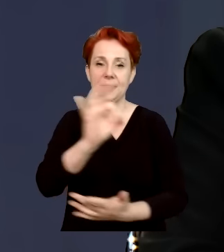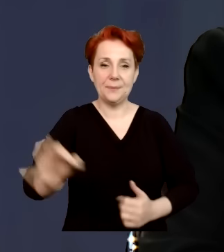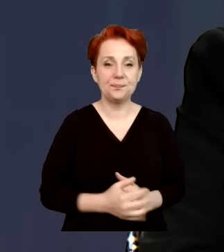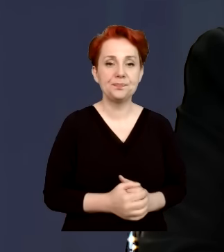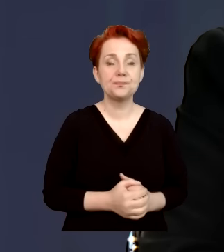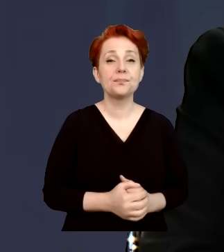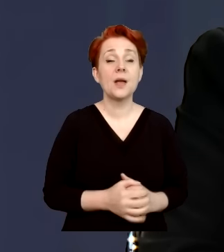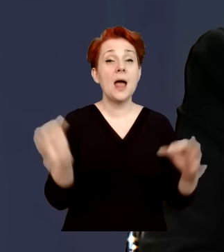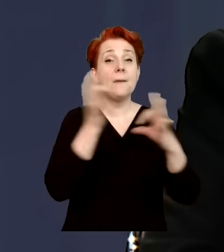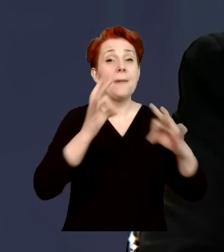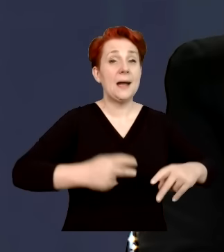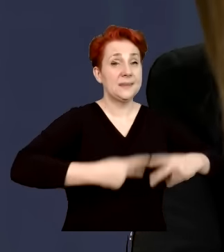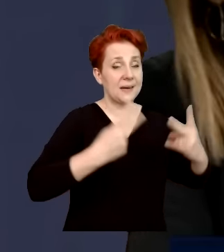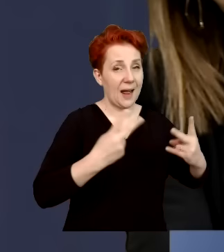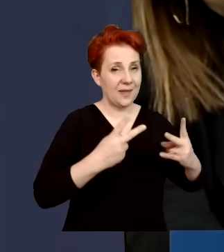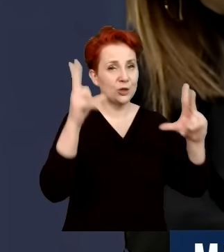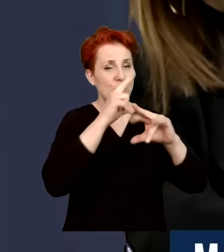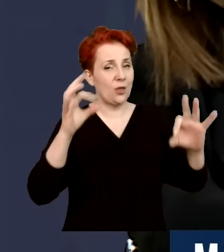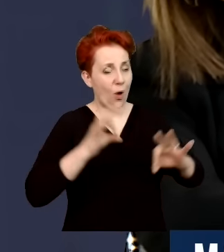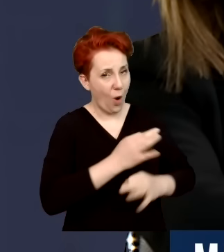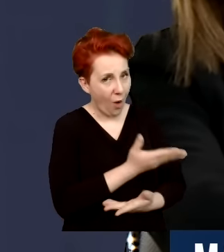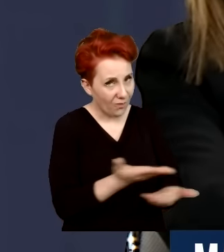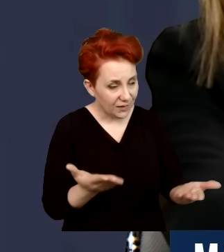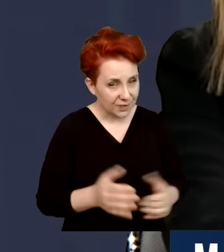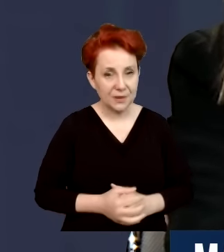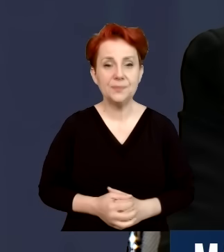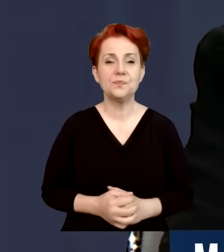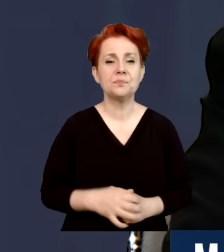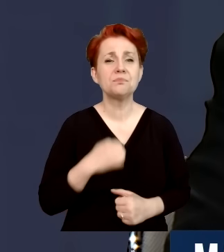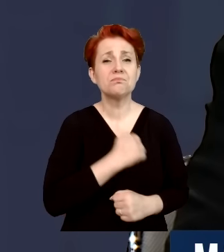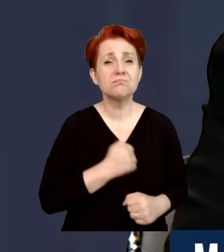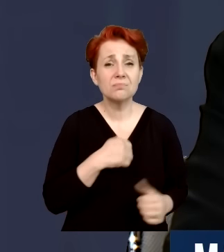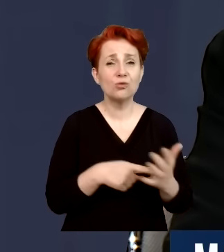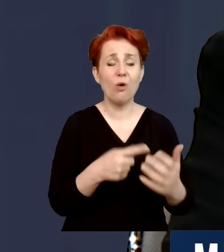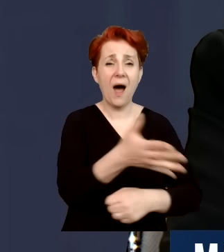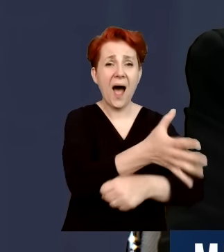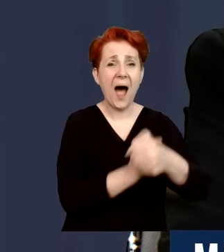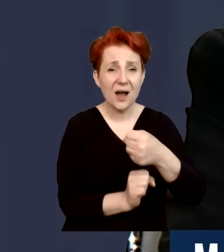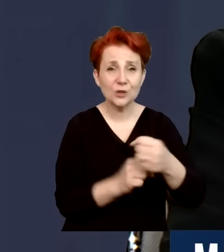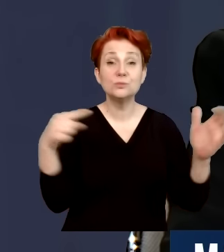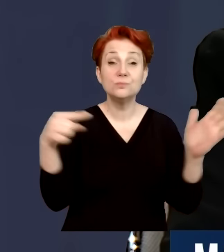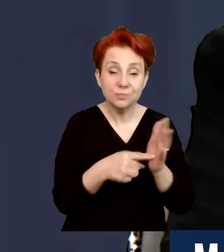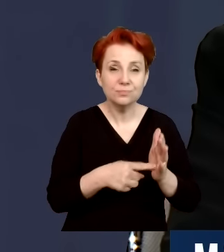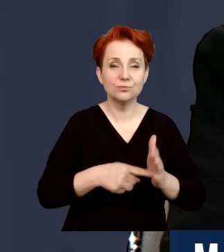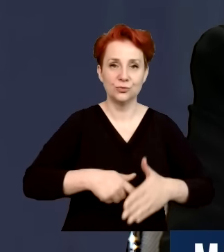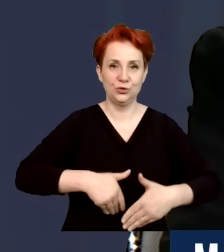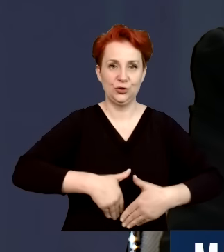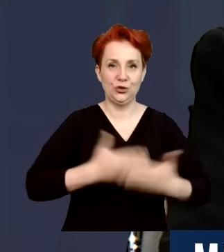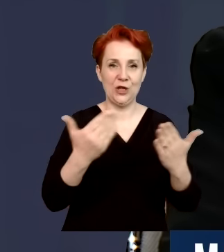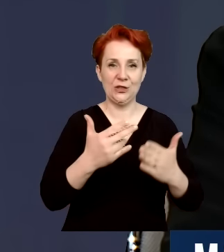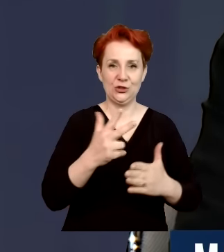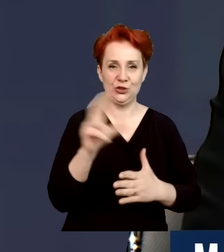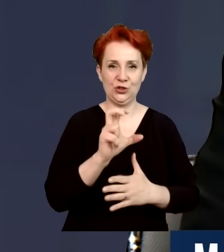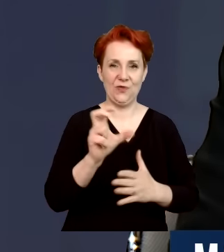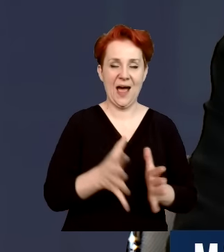Państwo, tym smutniejsze jest to, że to aresztowanie następuje w Dzień Kapłański. To taka